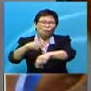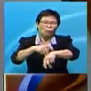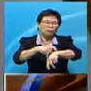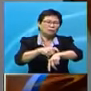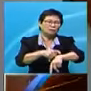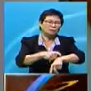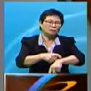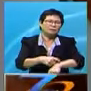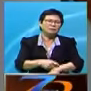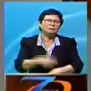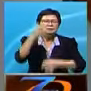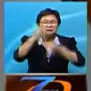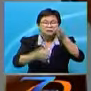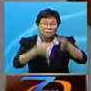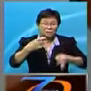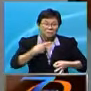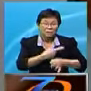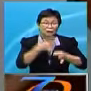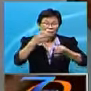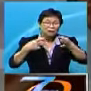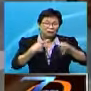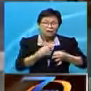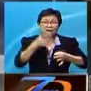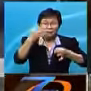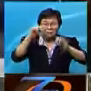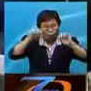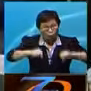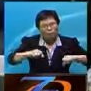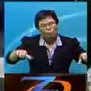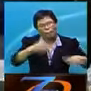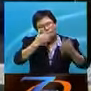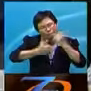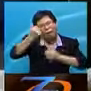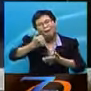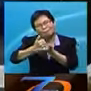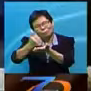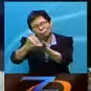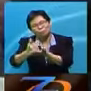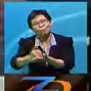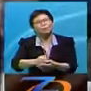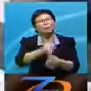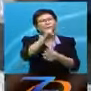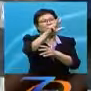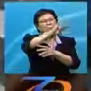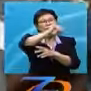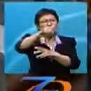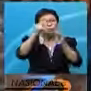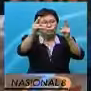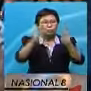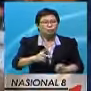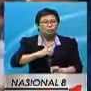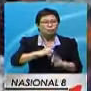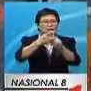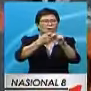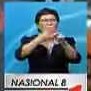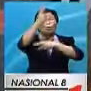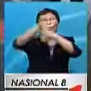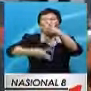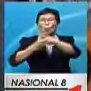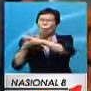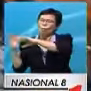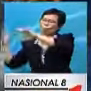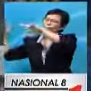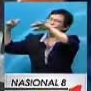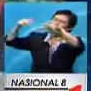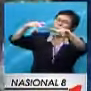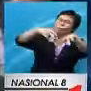masa. Seandainya kita mampu, lakukanlah yang terbaik. Seramai lebih 3 juta umat Islam dari seluruh dunia akan